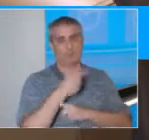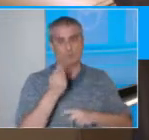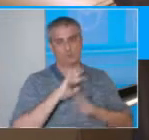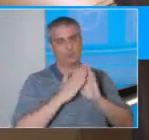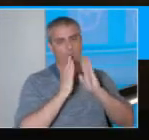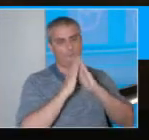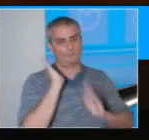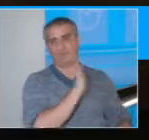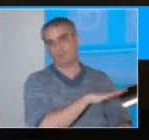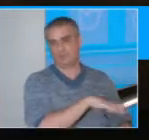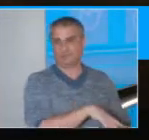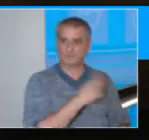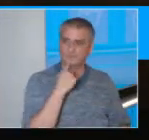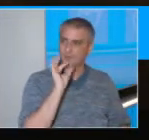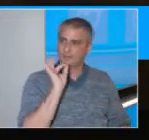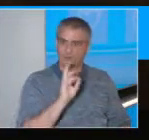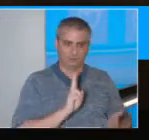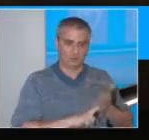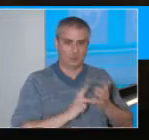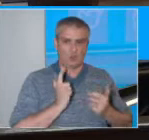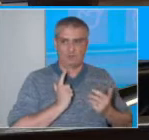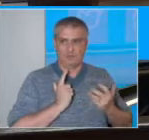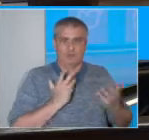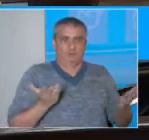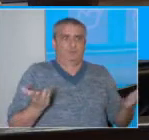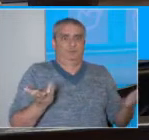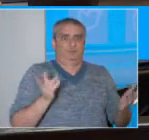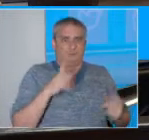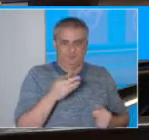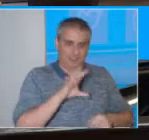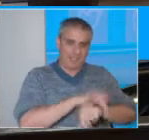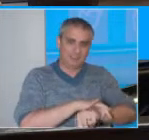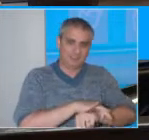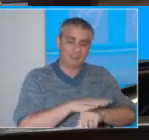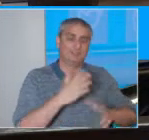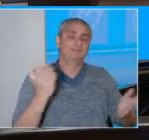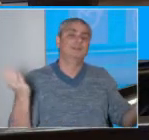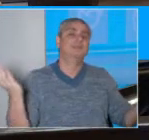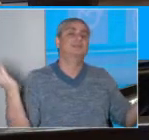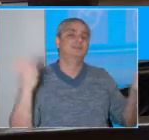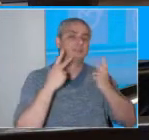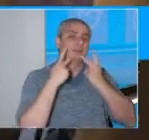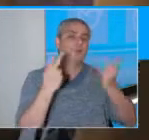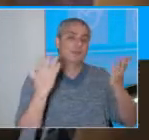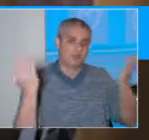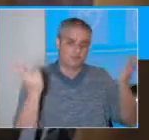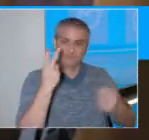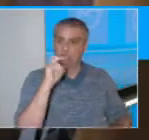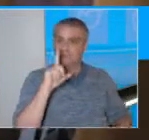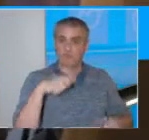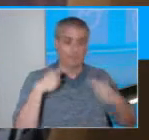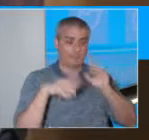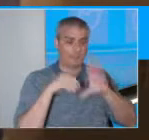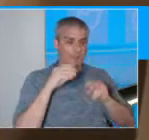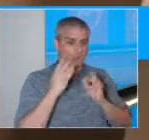כולם יהיו בבתים. כן, דיברנו על פגיעה בזכויות הפרטיות, והנה גם האזיק האלקטרוני, אבל זה הפתרון. 27 ימים